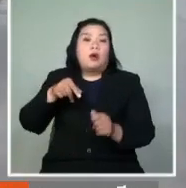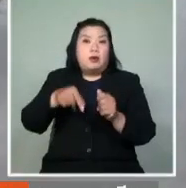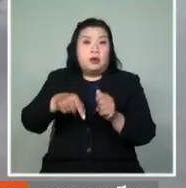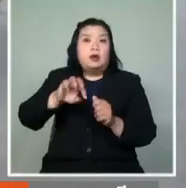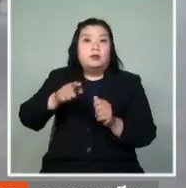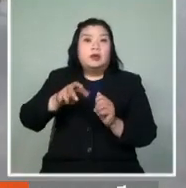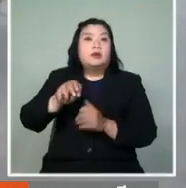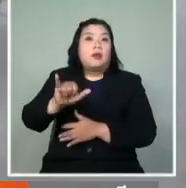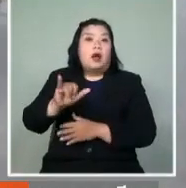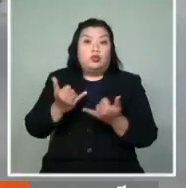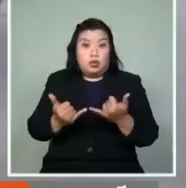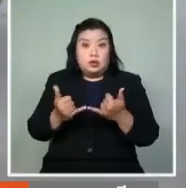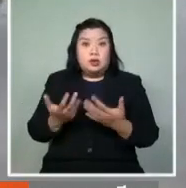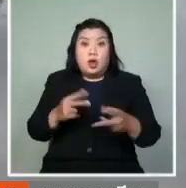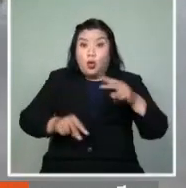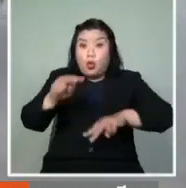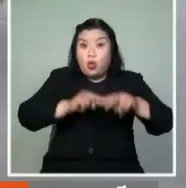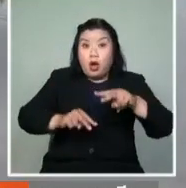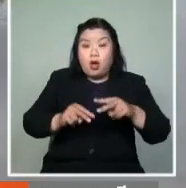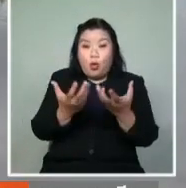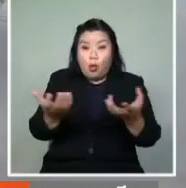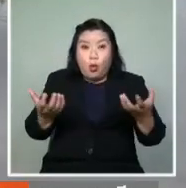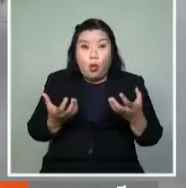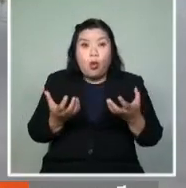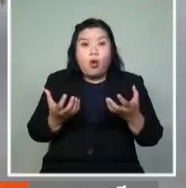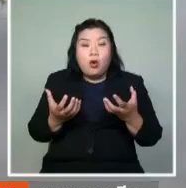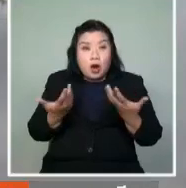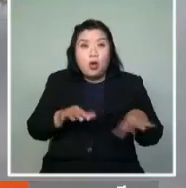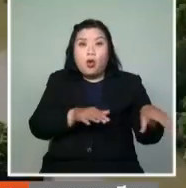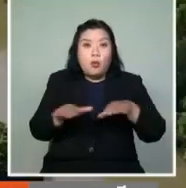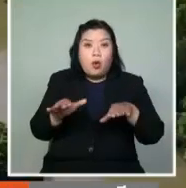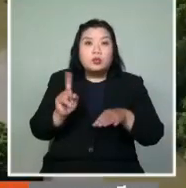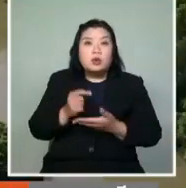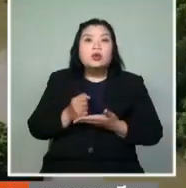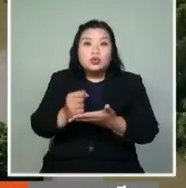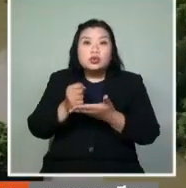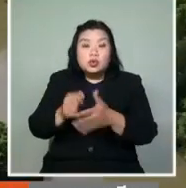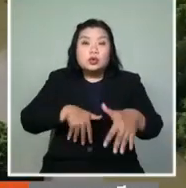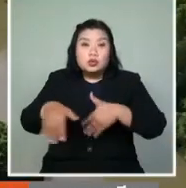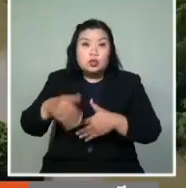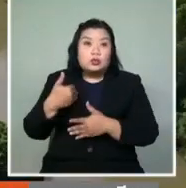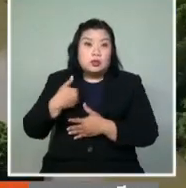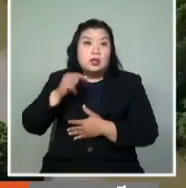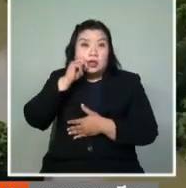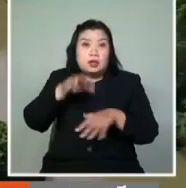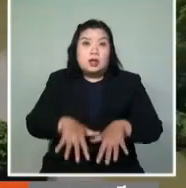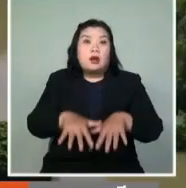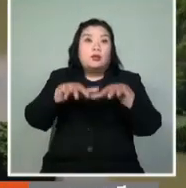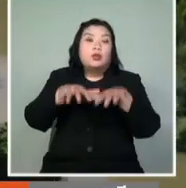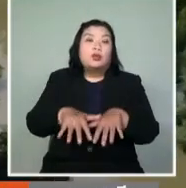ายได้เตรียมความพร้อมกำลังเจ้าหน้าที่ยุทโธปกรณ์ไว้ตลอด24ชั่วโมงเพื่อให้การช่วยเหลือชาวบ้านที่ประสบอุทกภัย